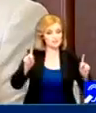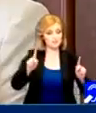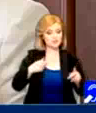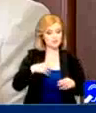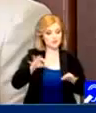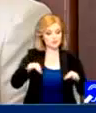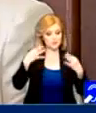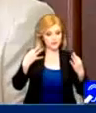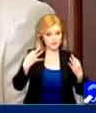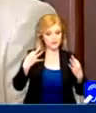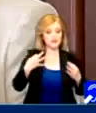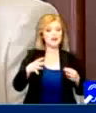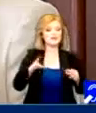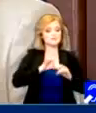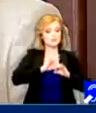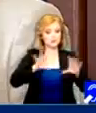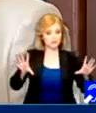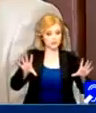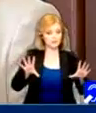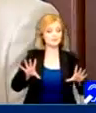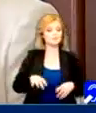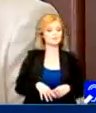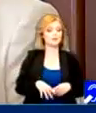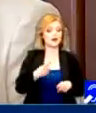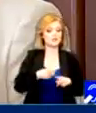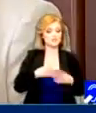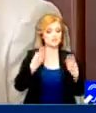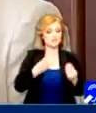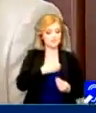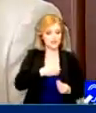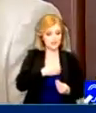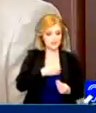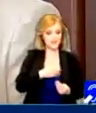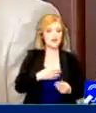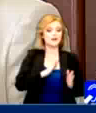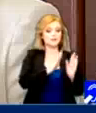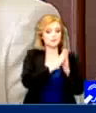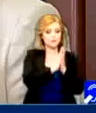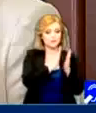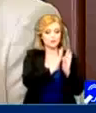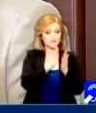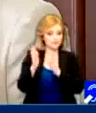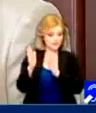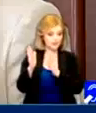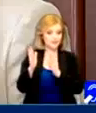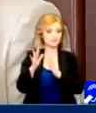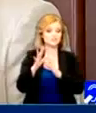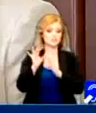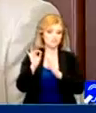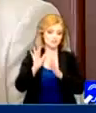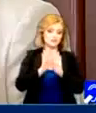împreună rolul pe care îl are biblioteca și bibliotecarul în comunitate pentru a construi punți spre cunoaștere,